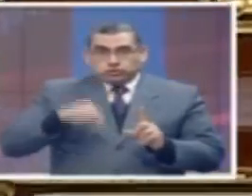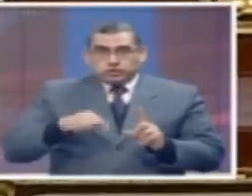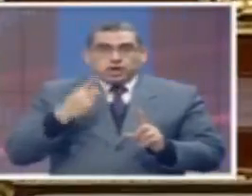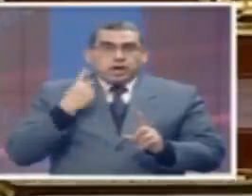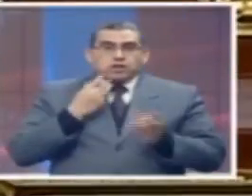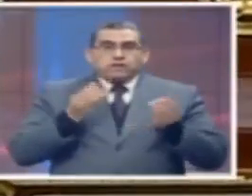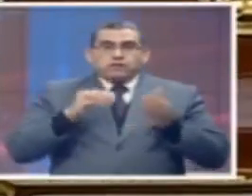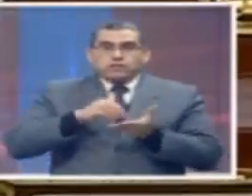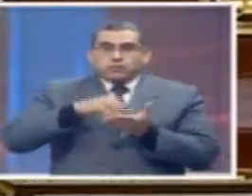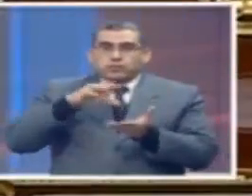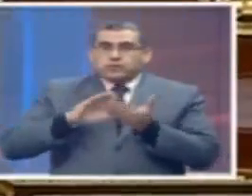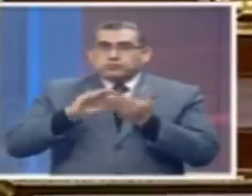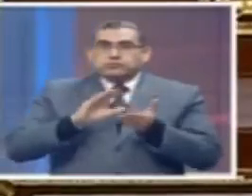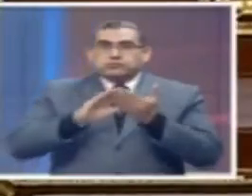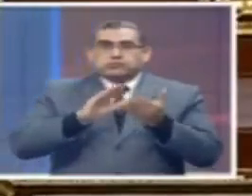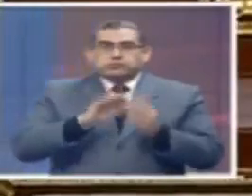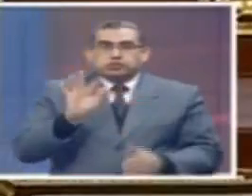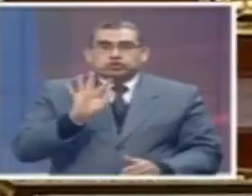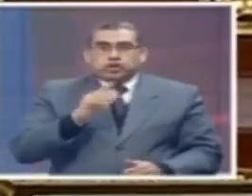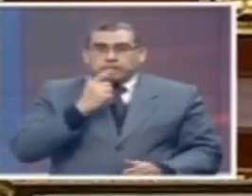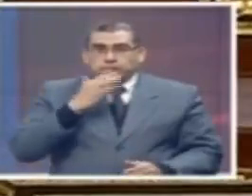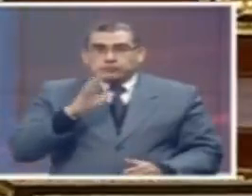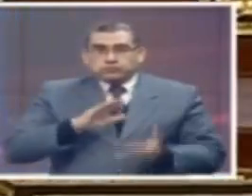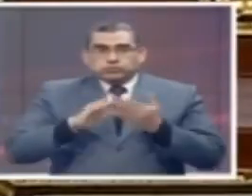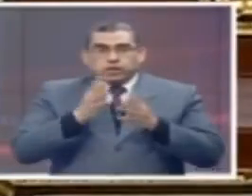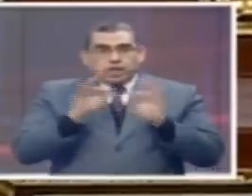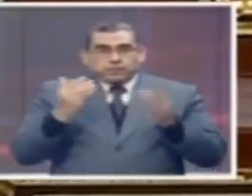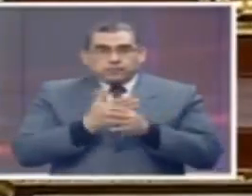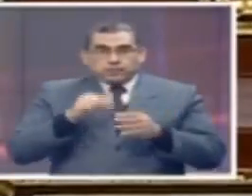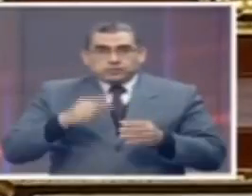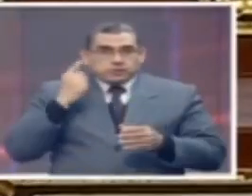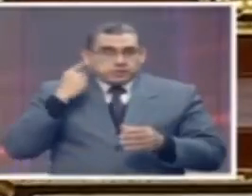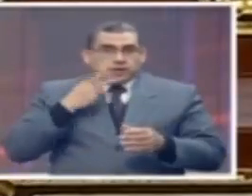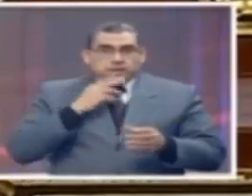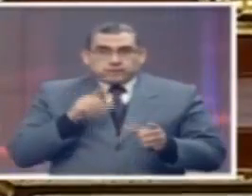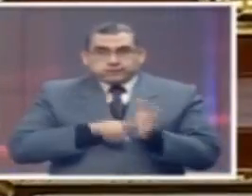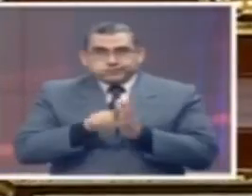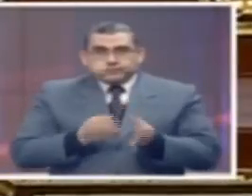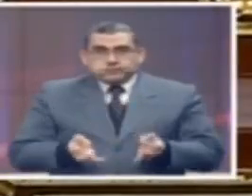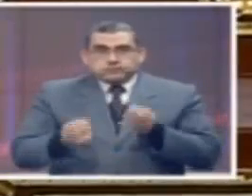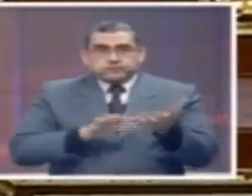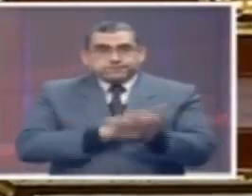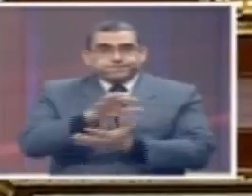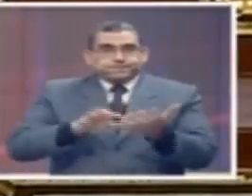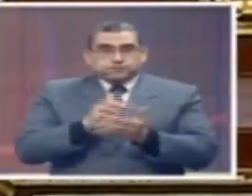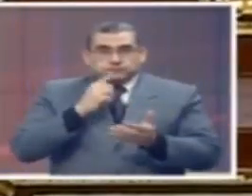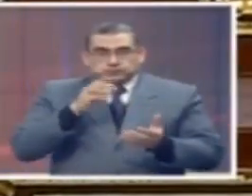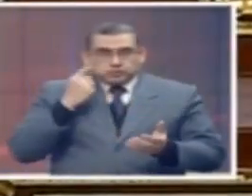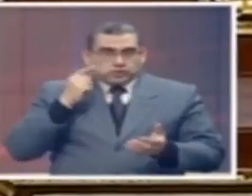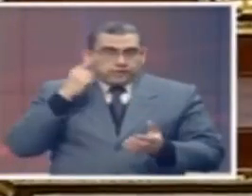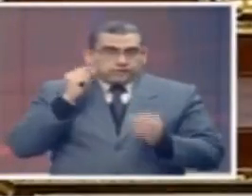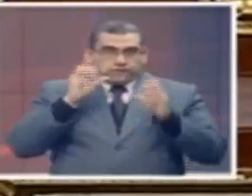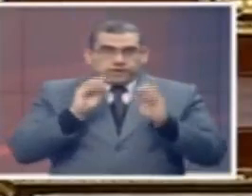2020 العديد من المبادرات لمساعدة الشباب على مواجهة الشائعات التي تسعى إلى هدم الدولة،